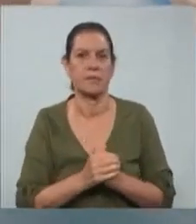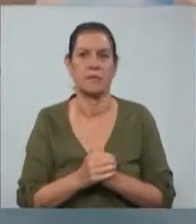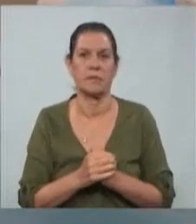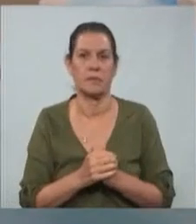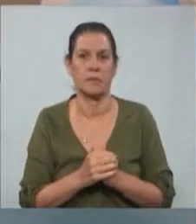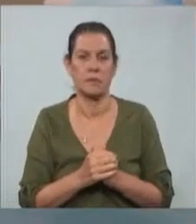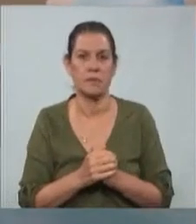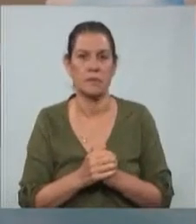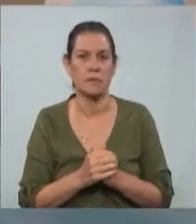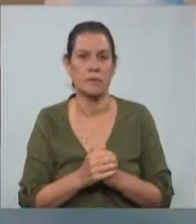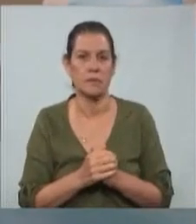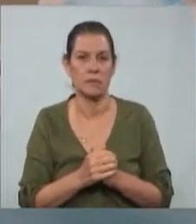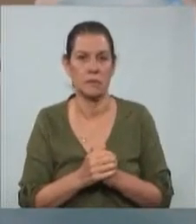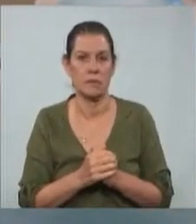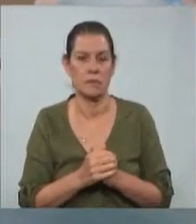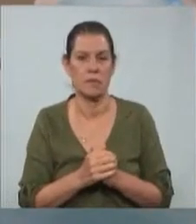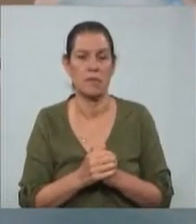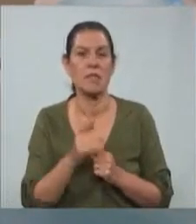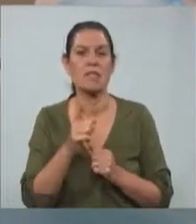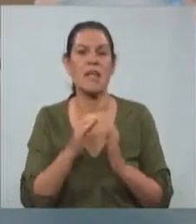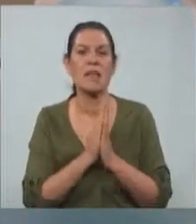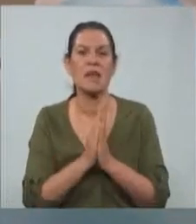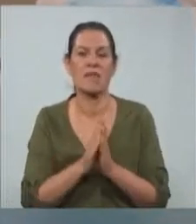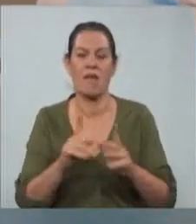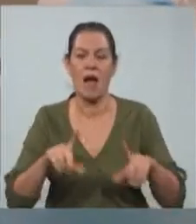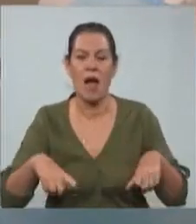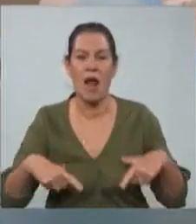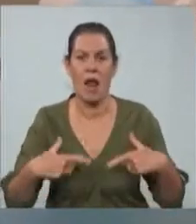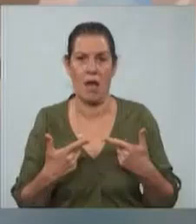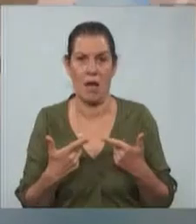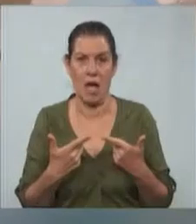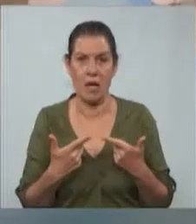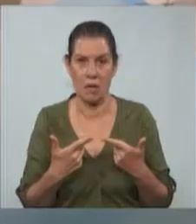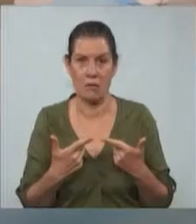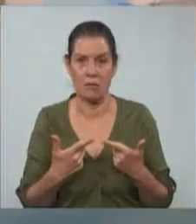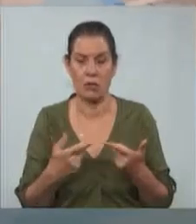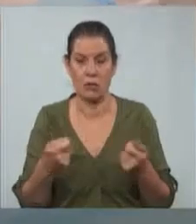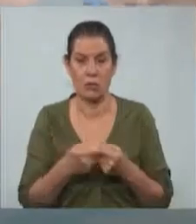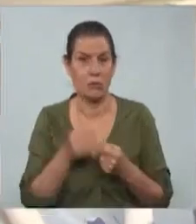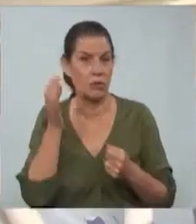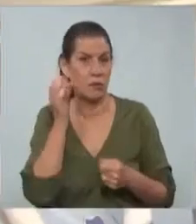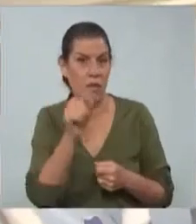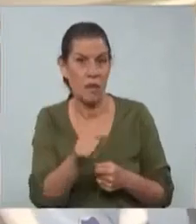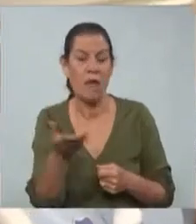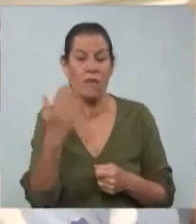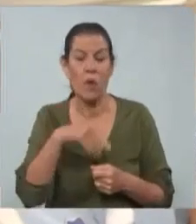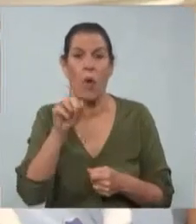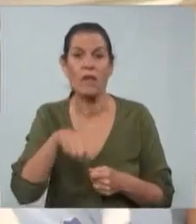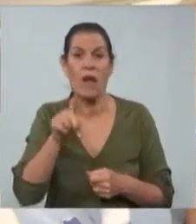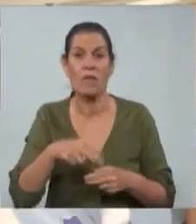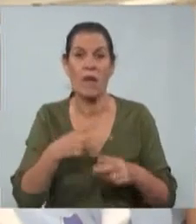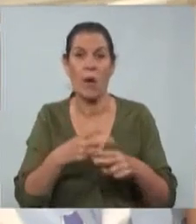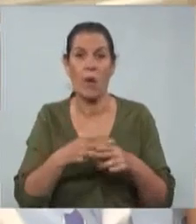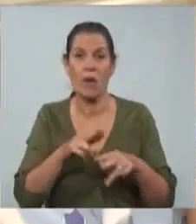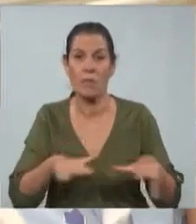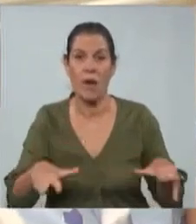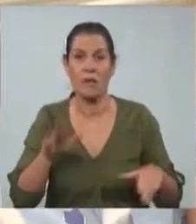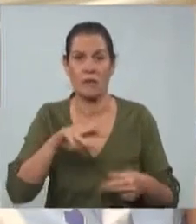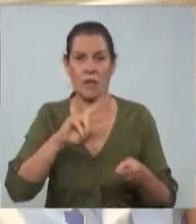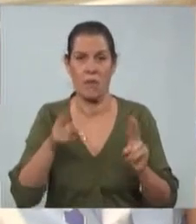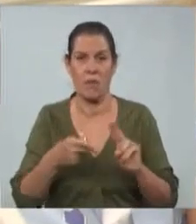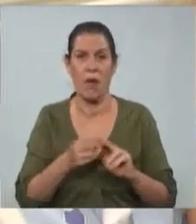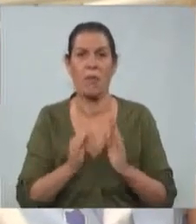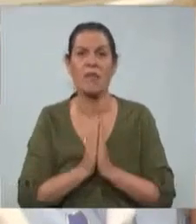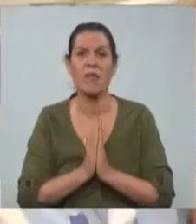יופי. תקווה לחיים המשותפת להדס ולעוד אלפי חולים בארץ ובעולם, ובעיקר תקווה למי שעדיין